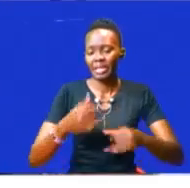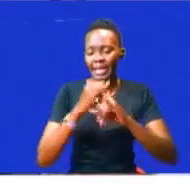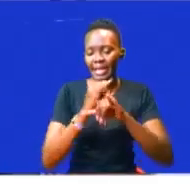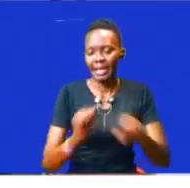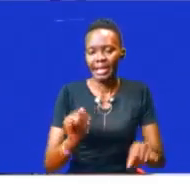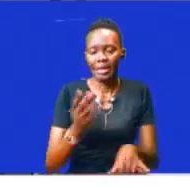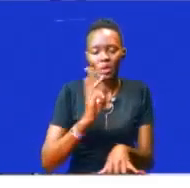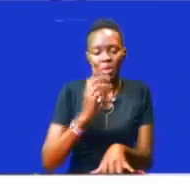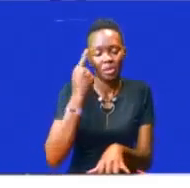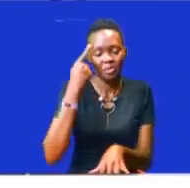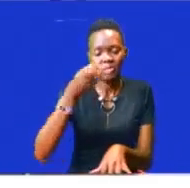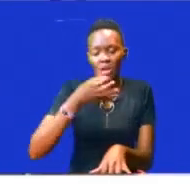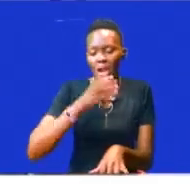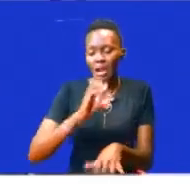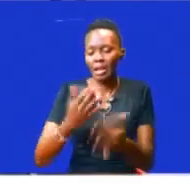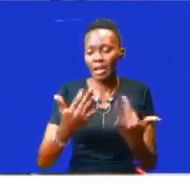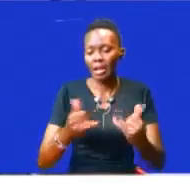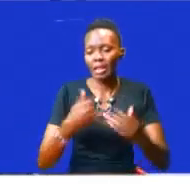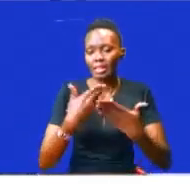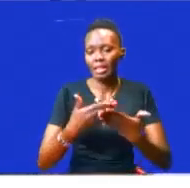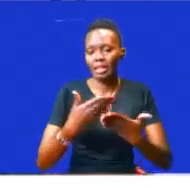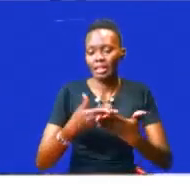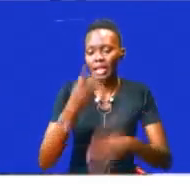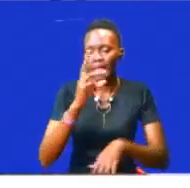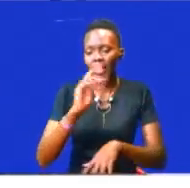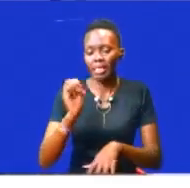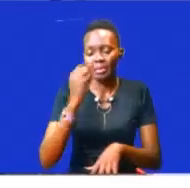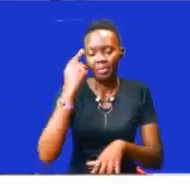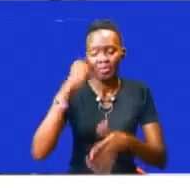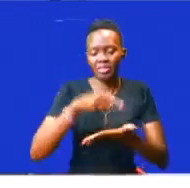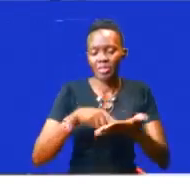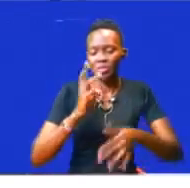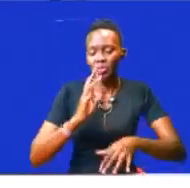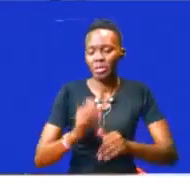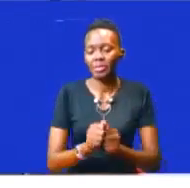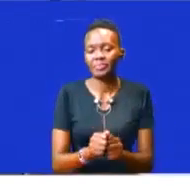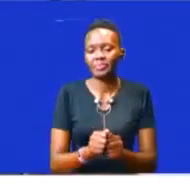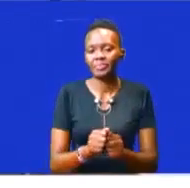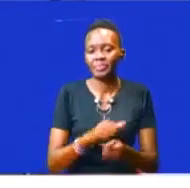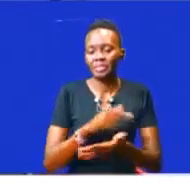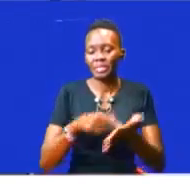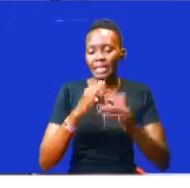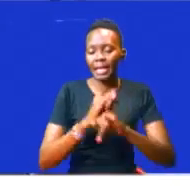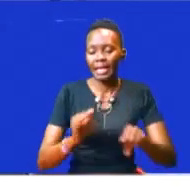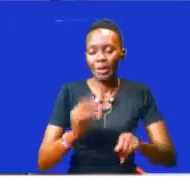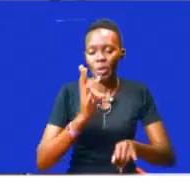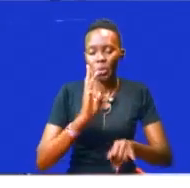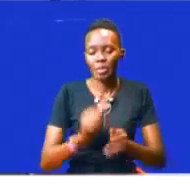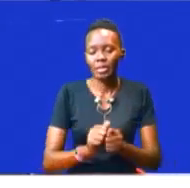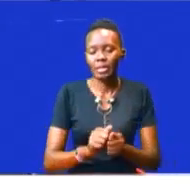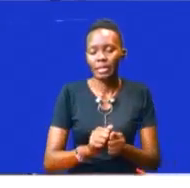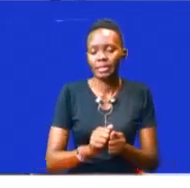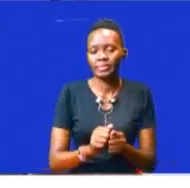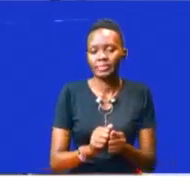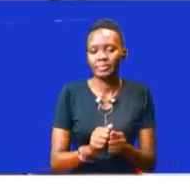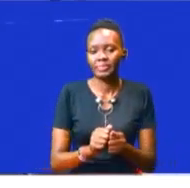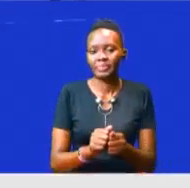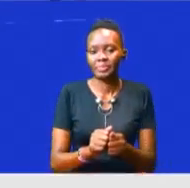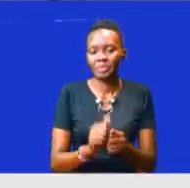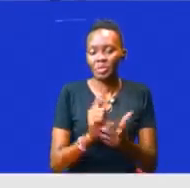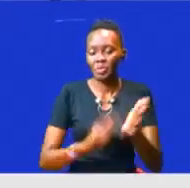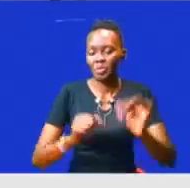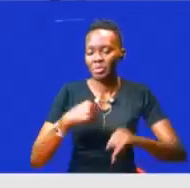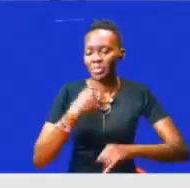kaka anago ero kamano ni jowetu kanoelo pika, ma koro ji nyalo modho. Kendo en pi maler mage kata chumbi. Kendo an gi